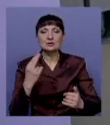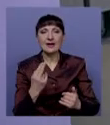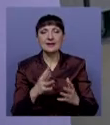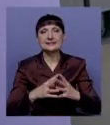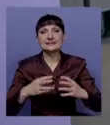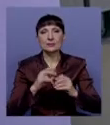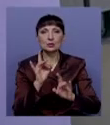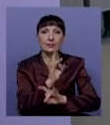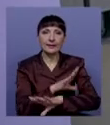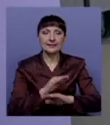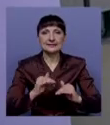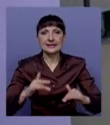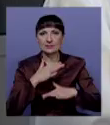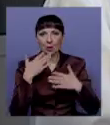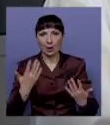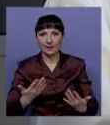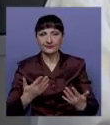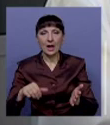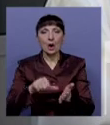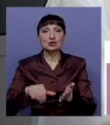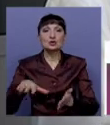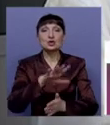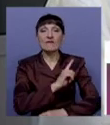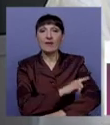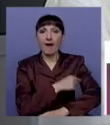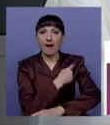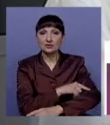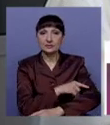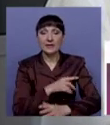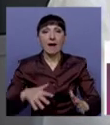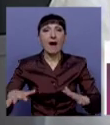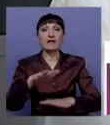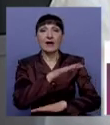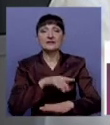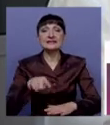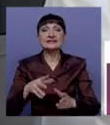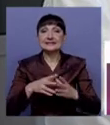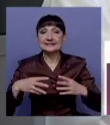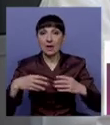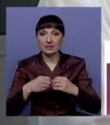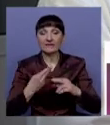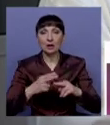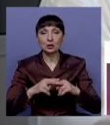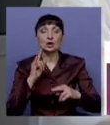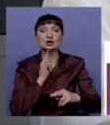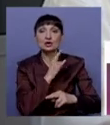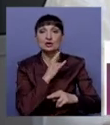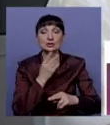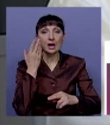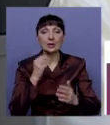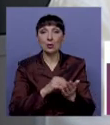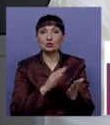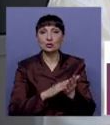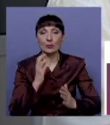уязвимым категориям населения. Участковые врачи-сотрудники охватывают те семьи, которые женщина, когда становится на учет